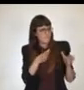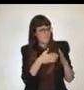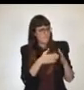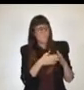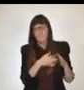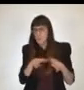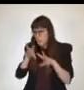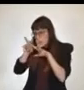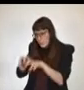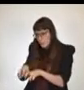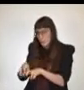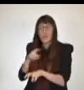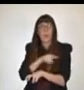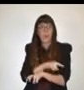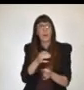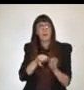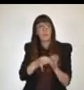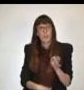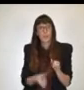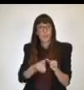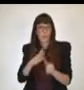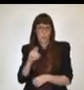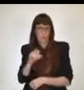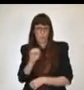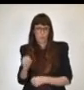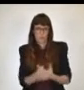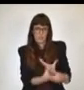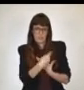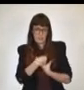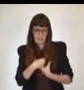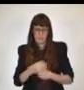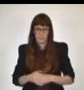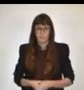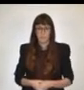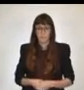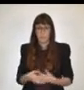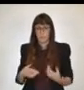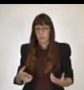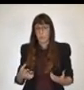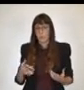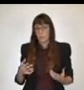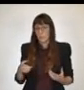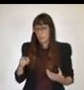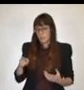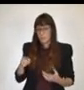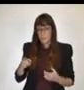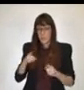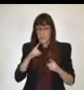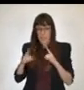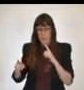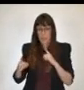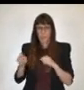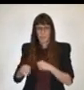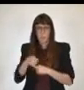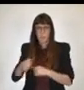depuis 2017, cette erreur répréhensible pénalement n'a jamais